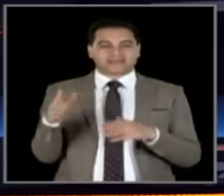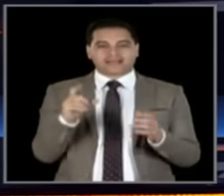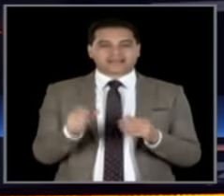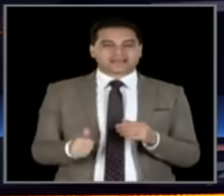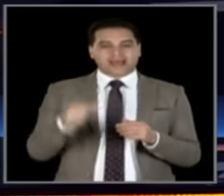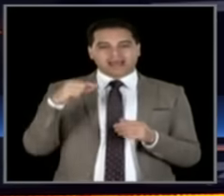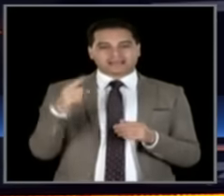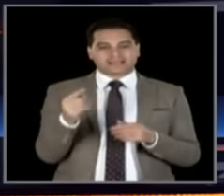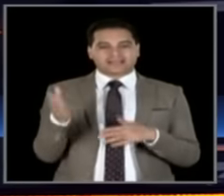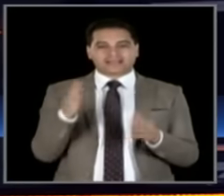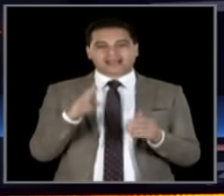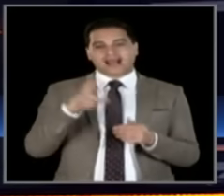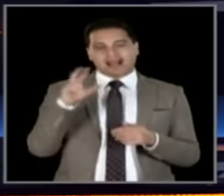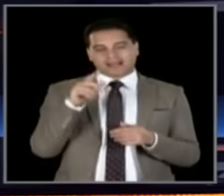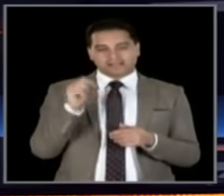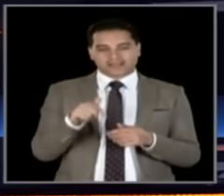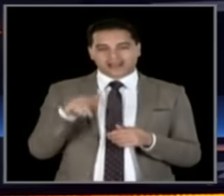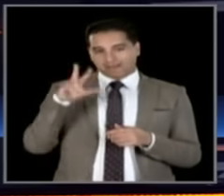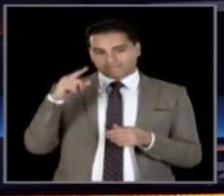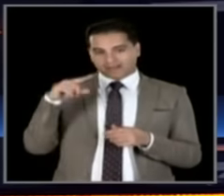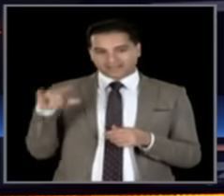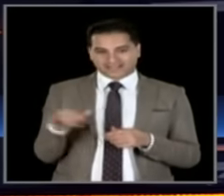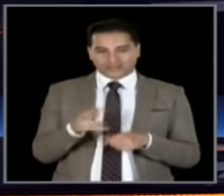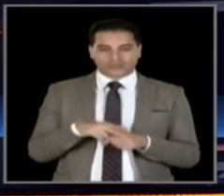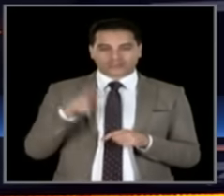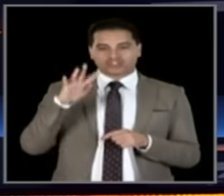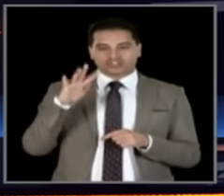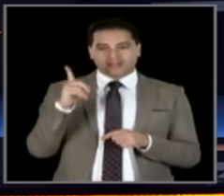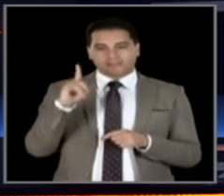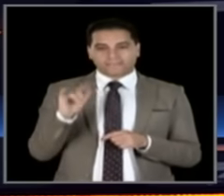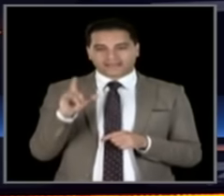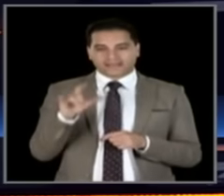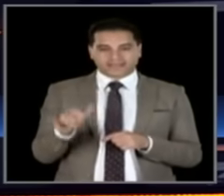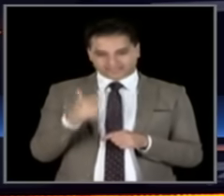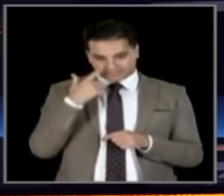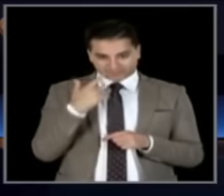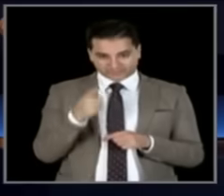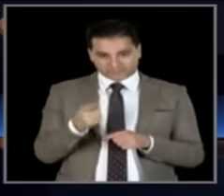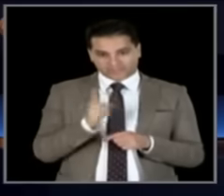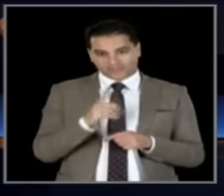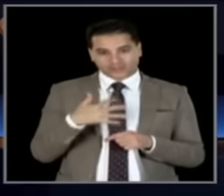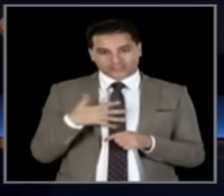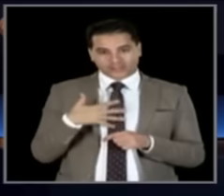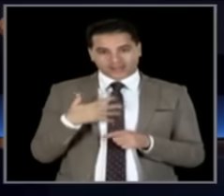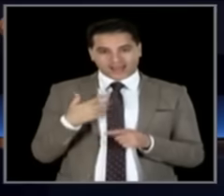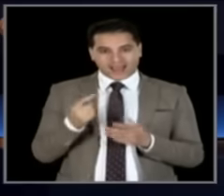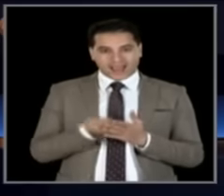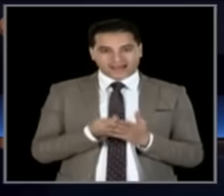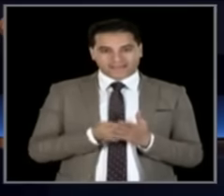جلال. البدري والشربيني. الشربيني والبدري، مش محتاج